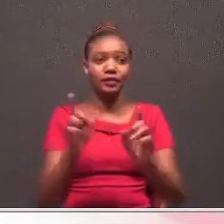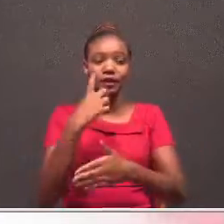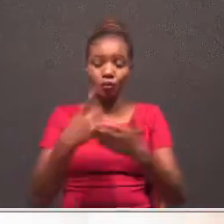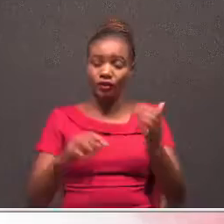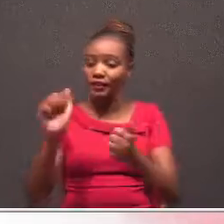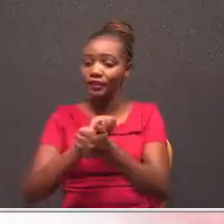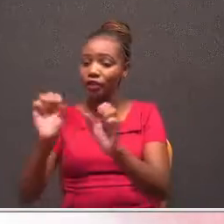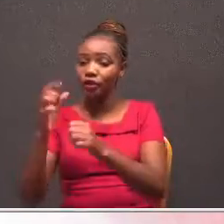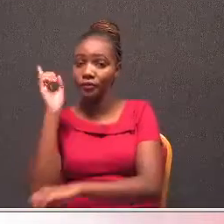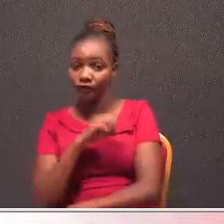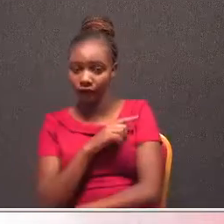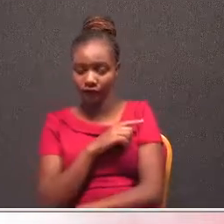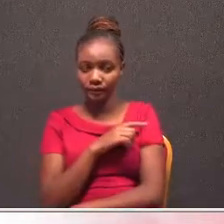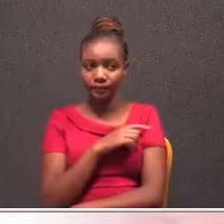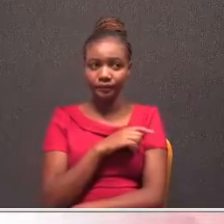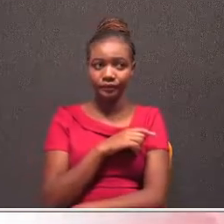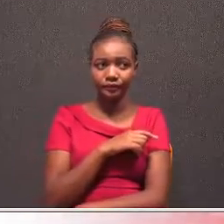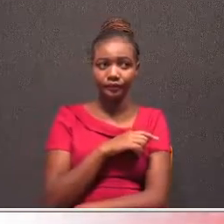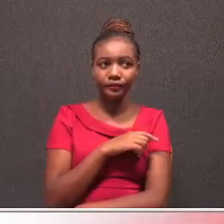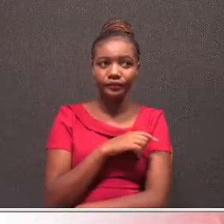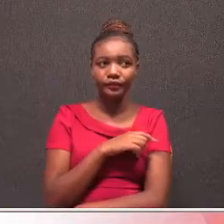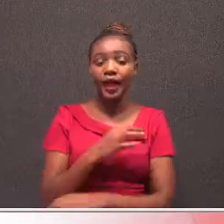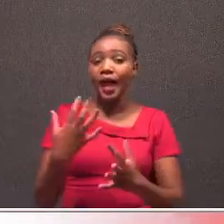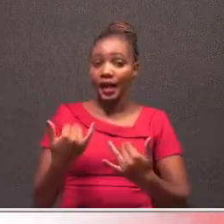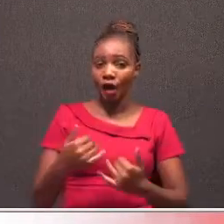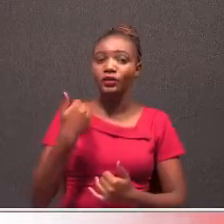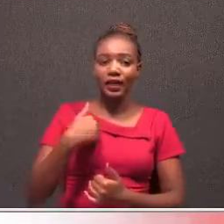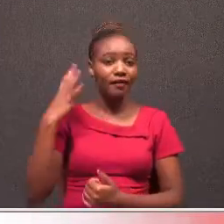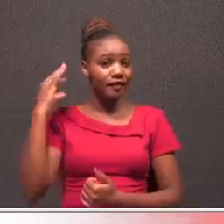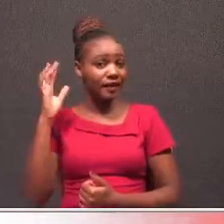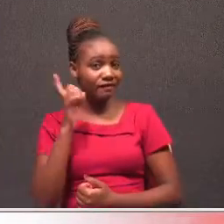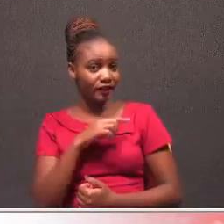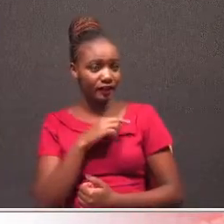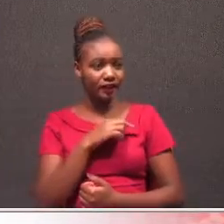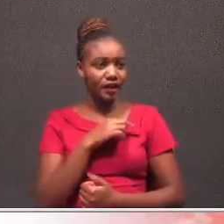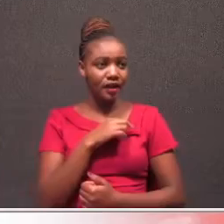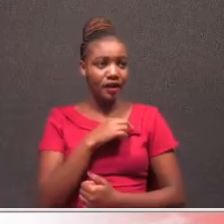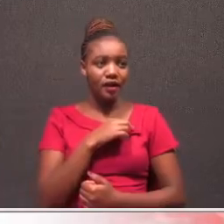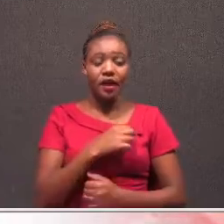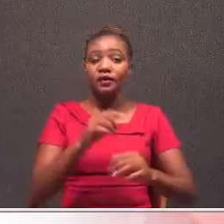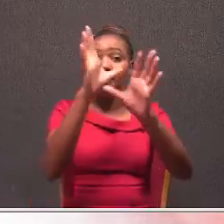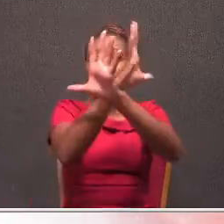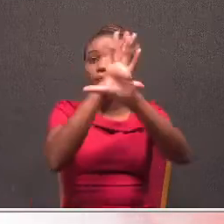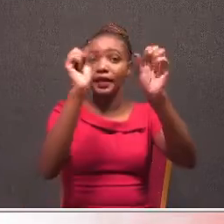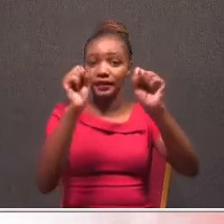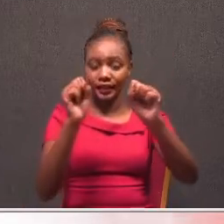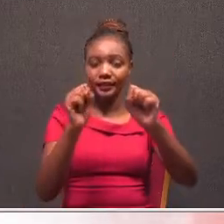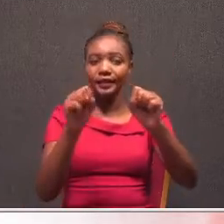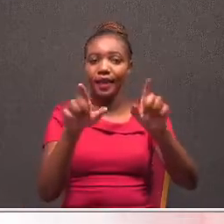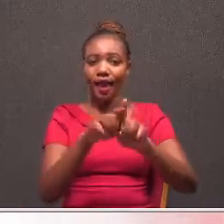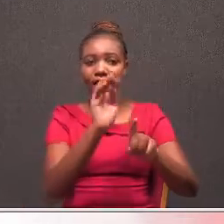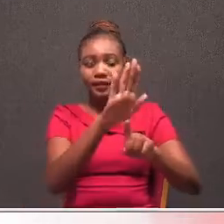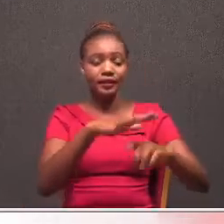bumbumoa imekuwa ikiendelea. Kwa sababu nimesikia His Excellency the President and his